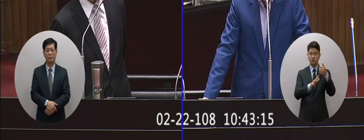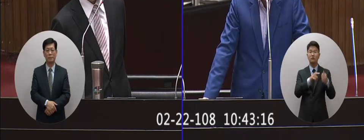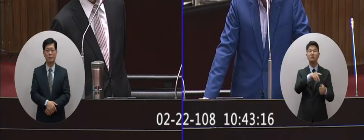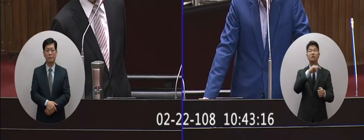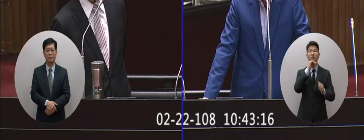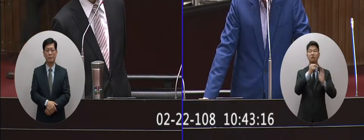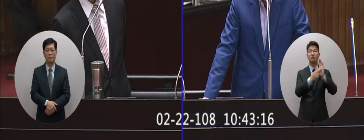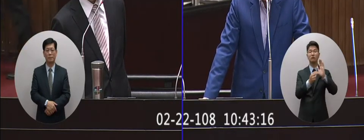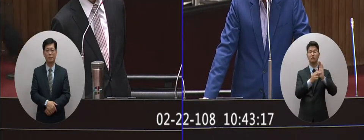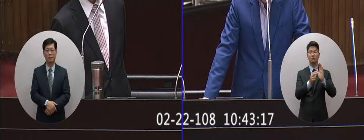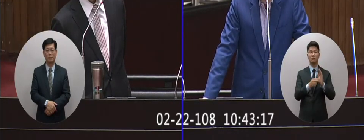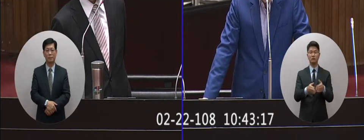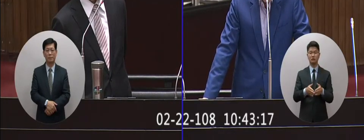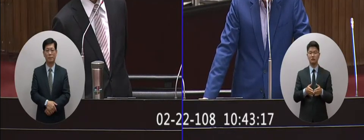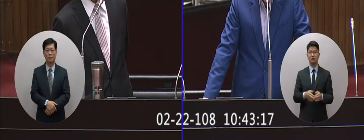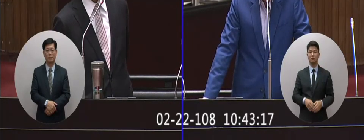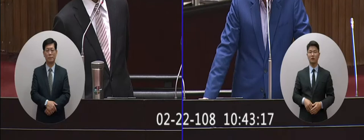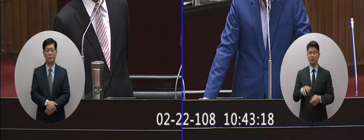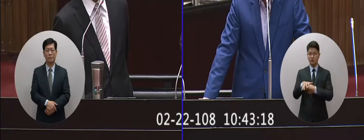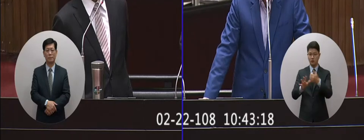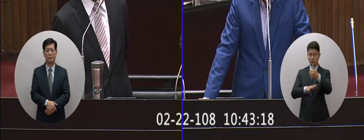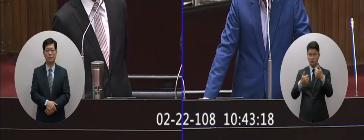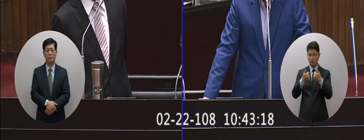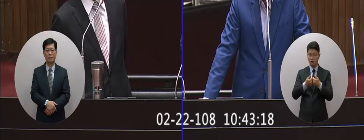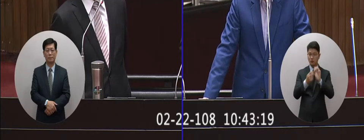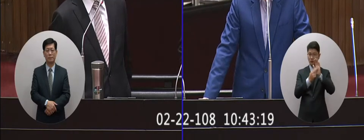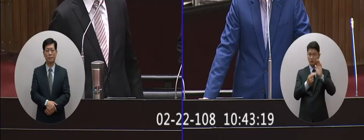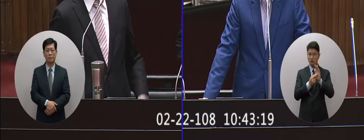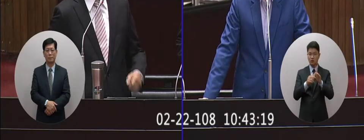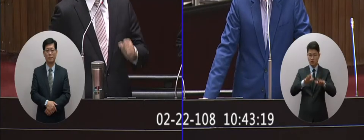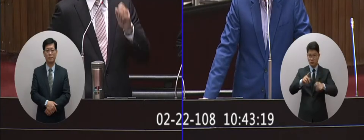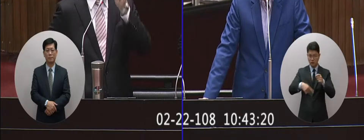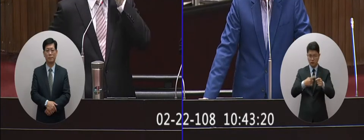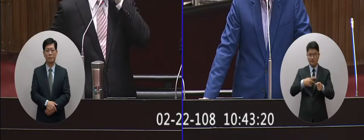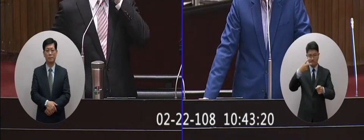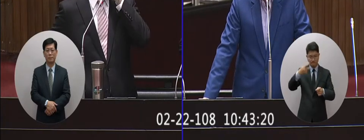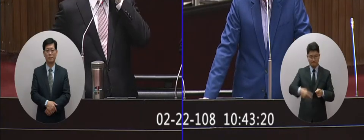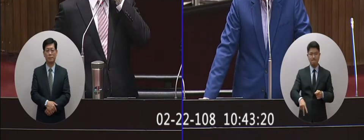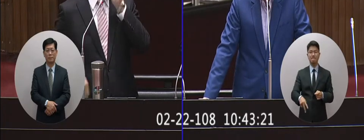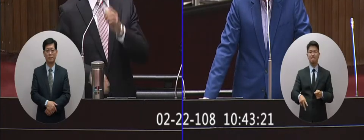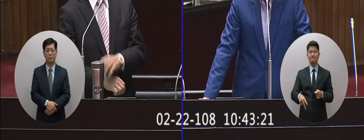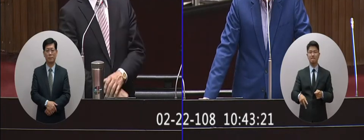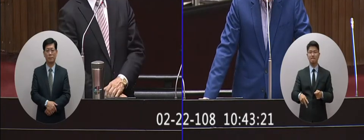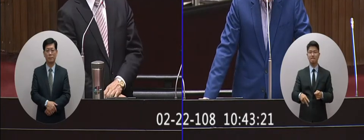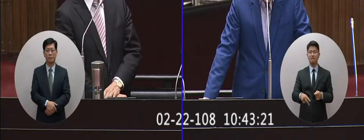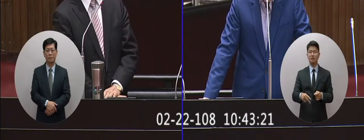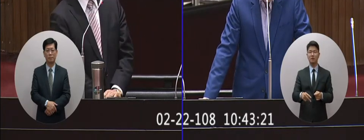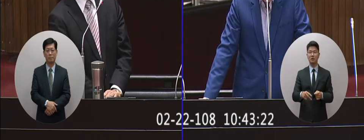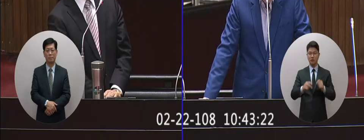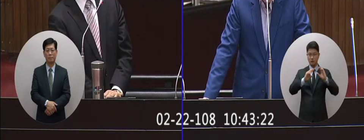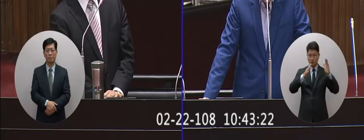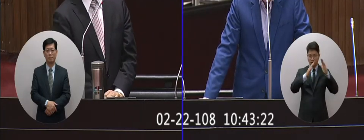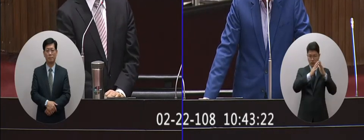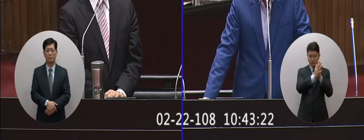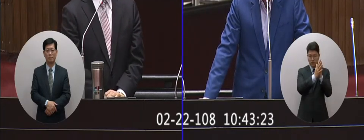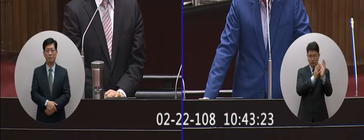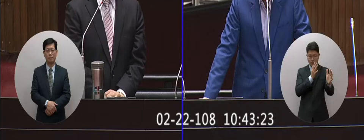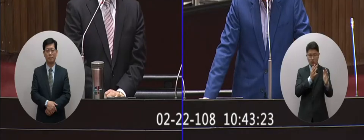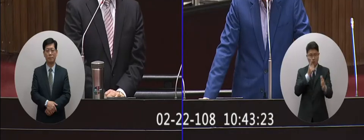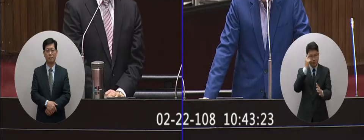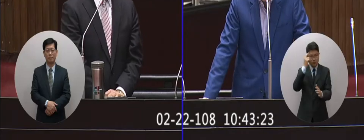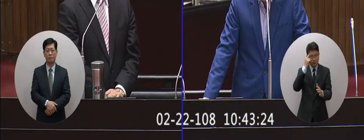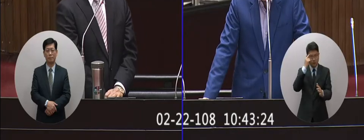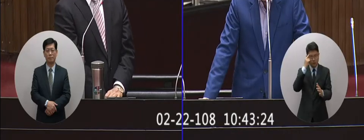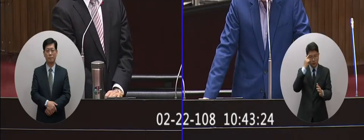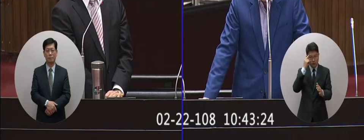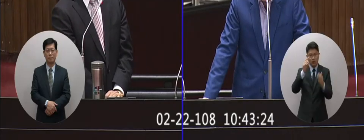说了哈，农委会说今年要再下一层，以国家团队的概念。透